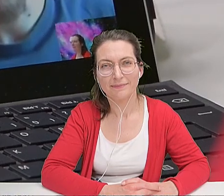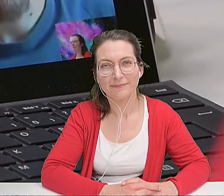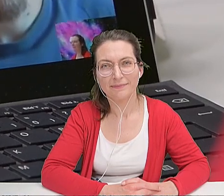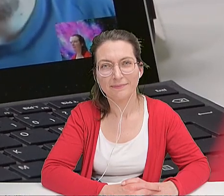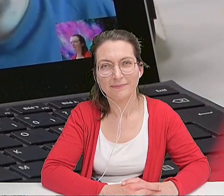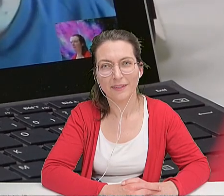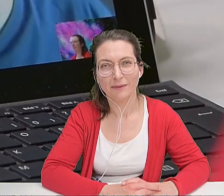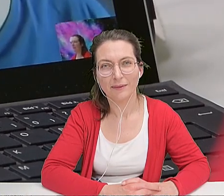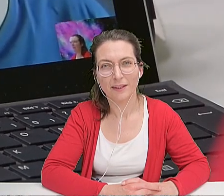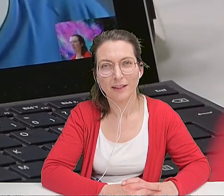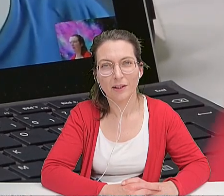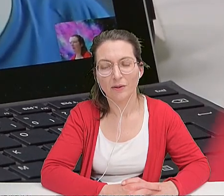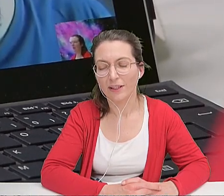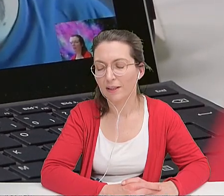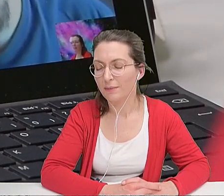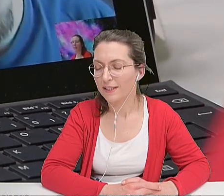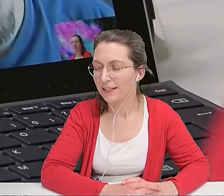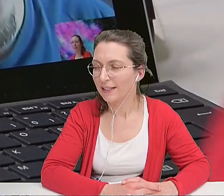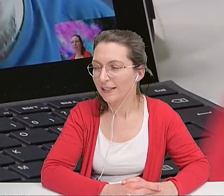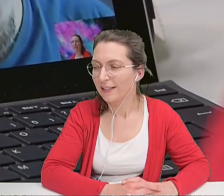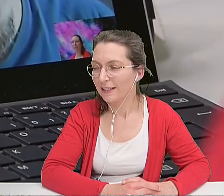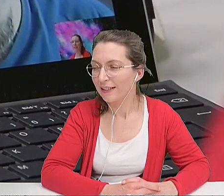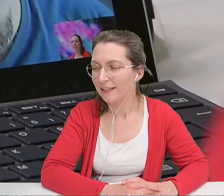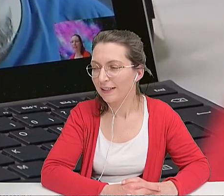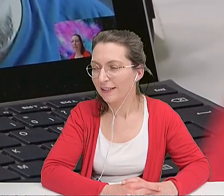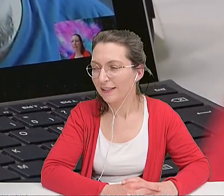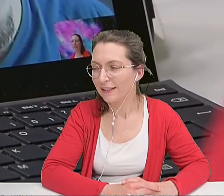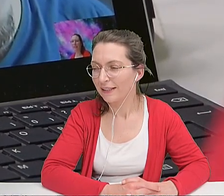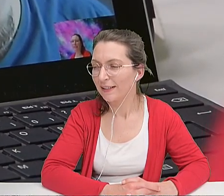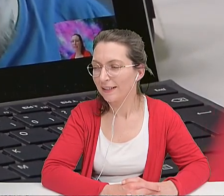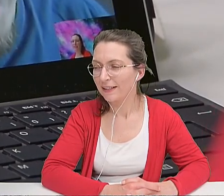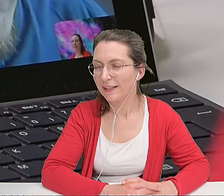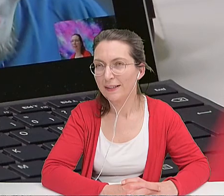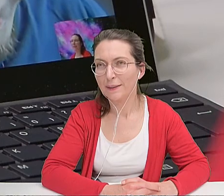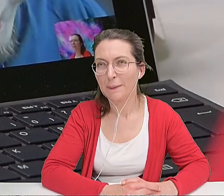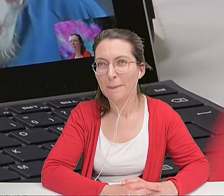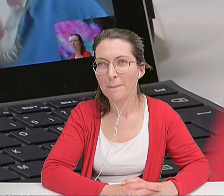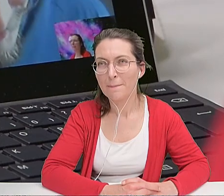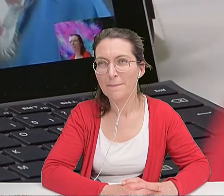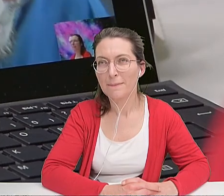wird auch. Ja. Und ich glaube, das ist ein entscheidender Punkt. Also Informatik,